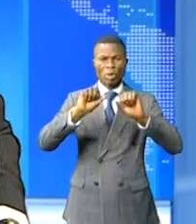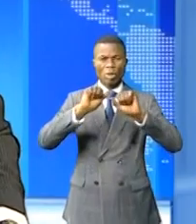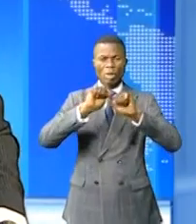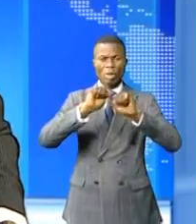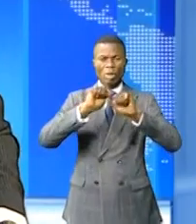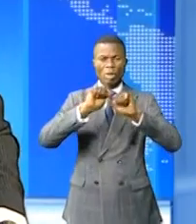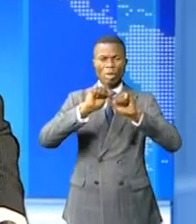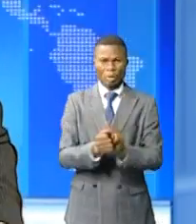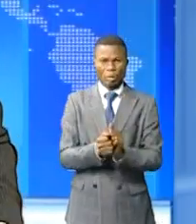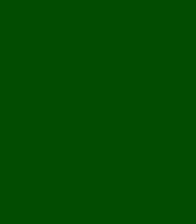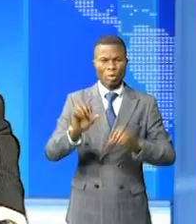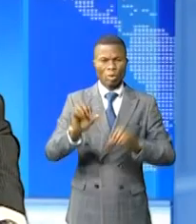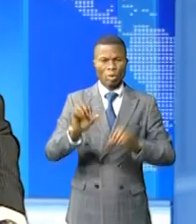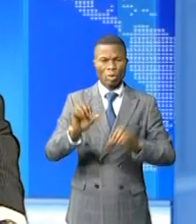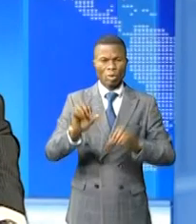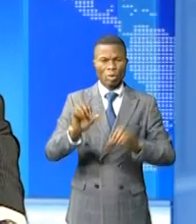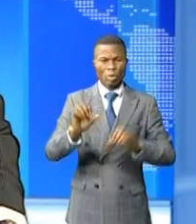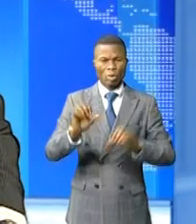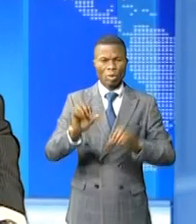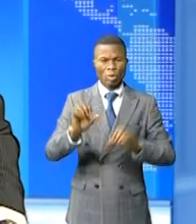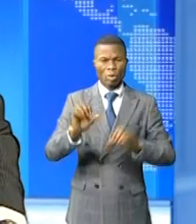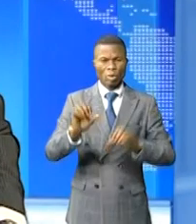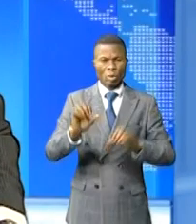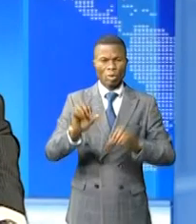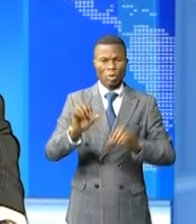banques de mesures